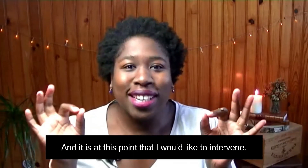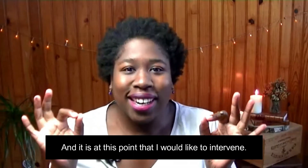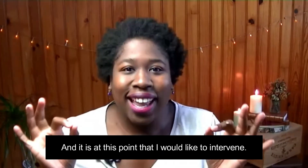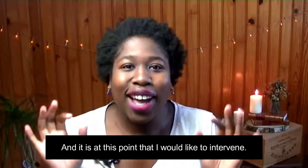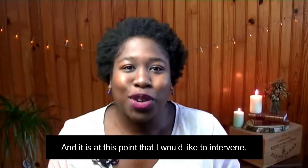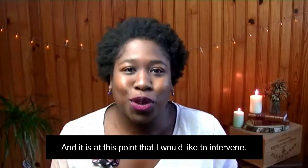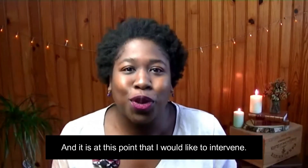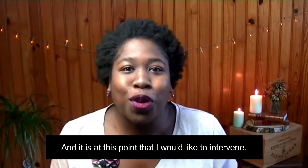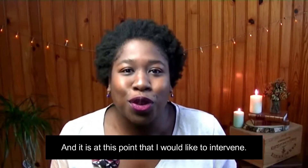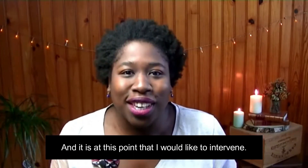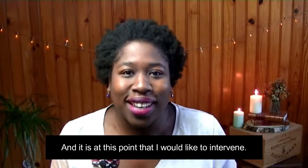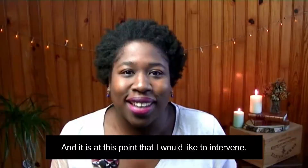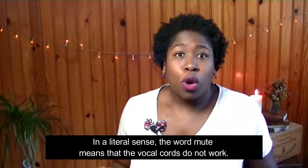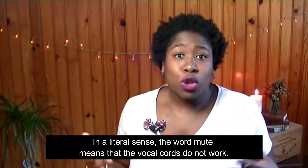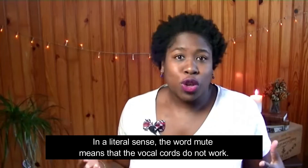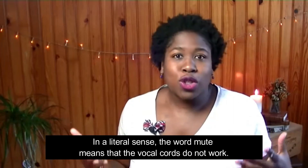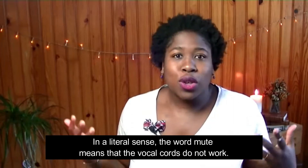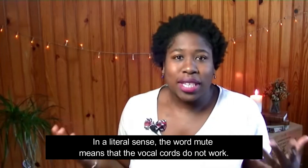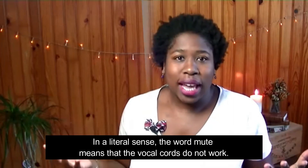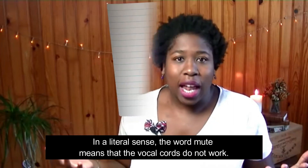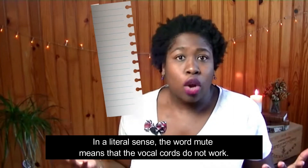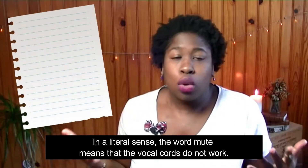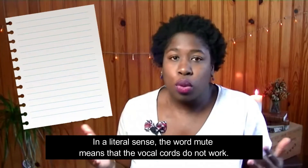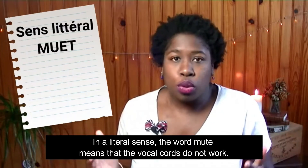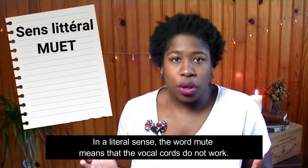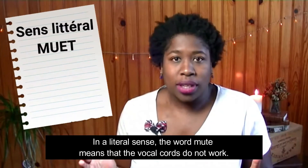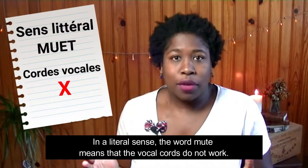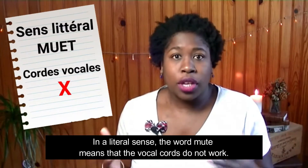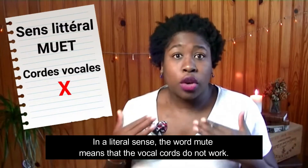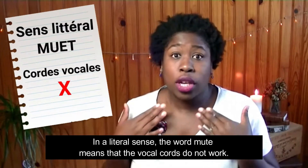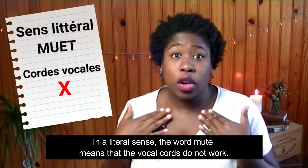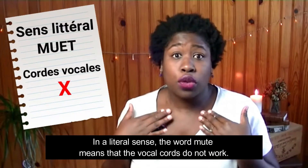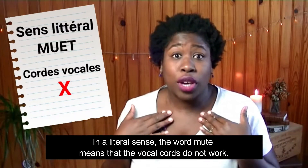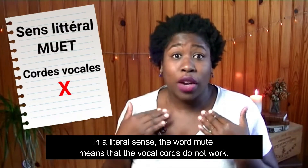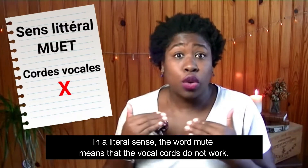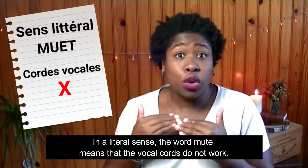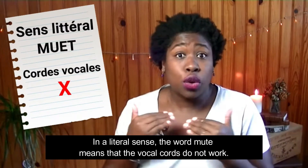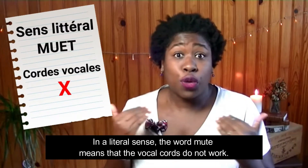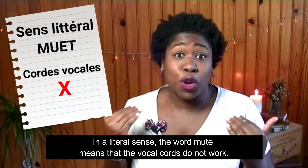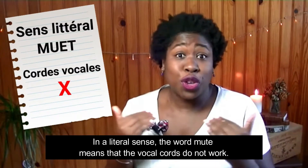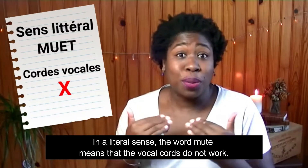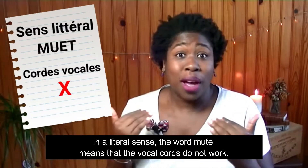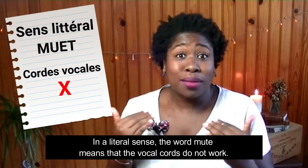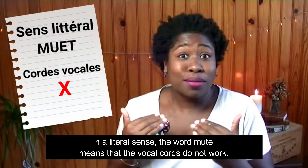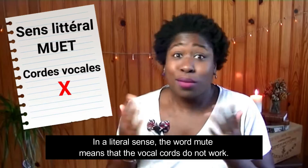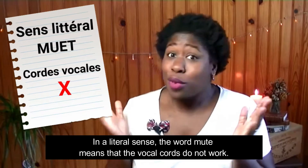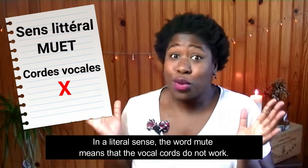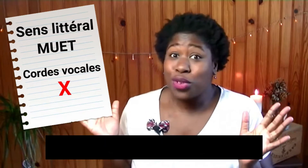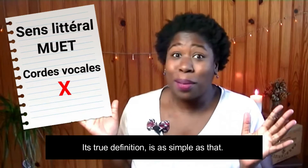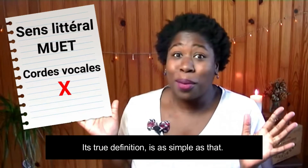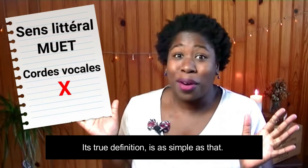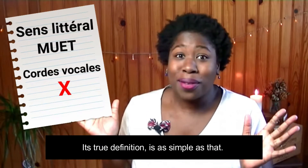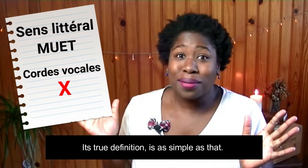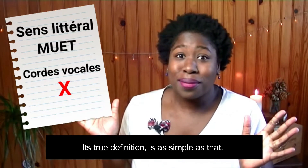Justement, c'est là que je veux en venir. Au sens littéral, le mot muet, ça veut dire que les cordes vocales ne fonctionnent pas.